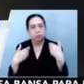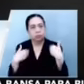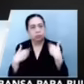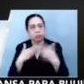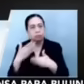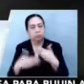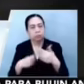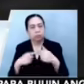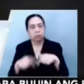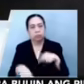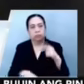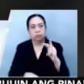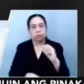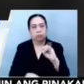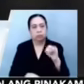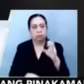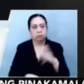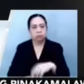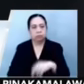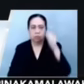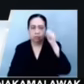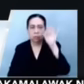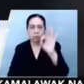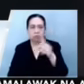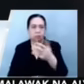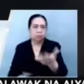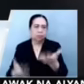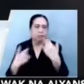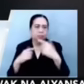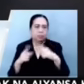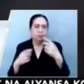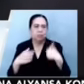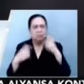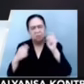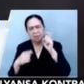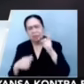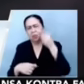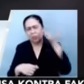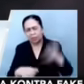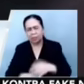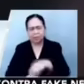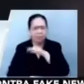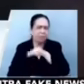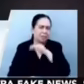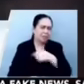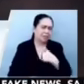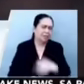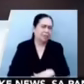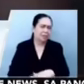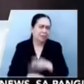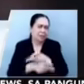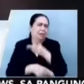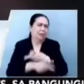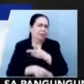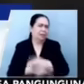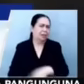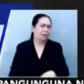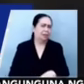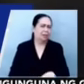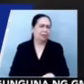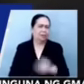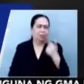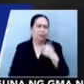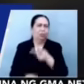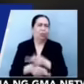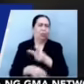KOJC. Quiboloy, lumabas ka na dyan, baka makauwi na kami. Ha? Pagod na nga kami sa'yo. Maybe that